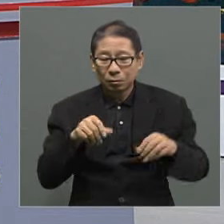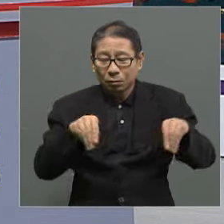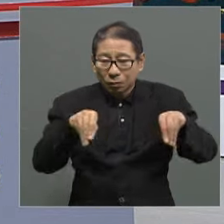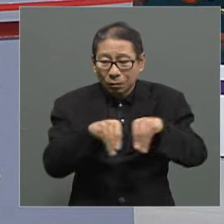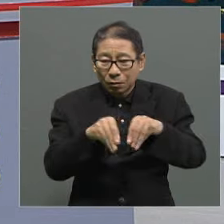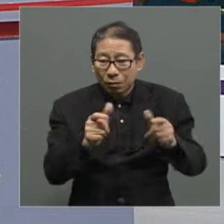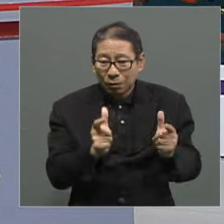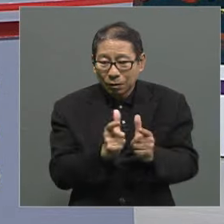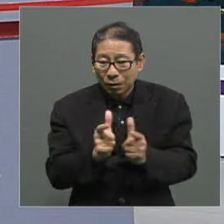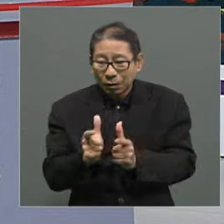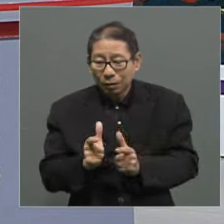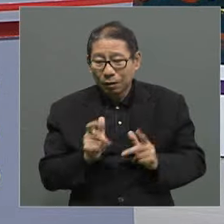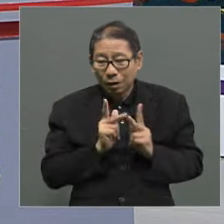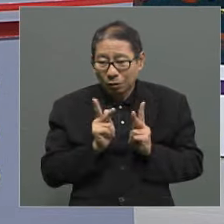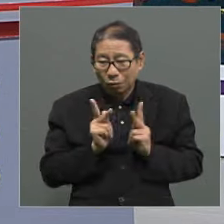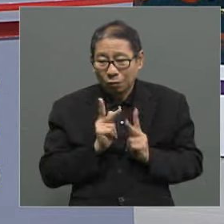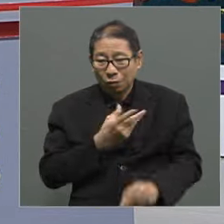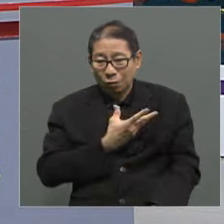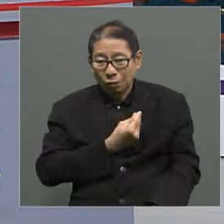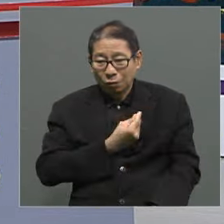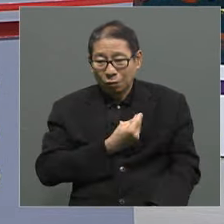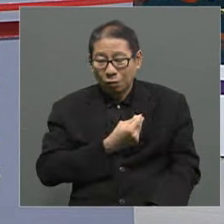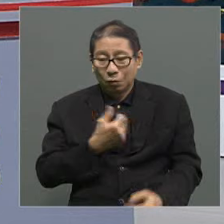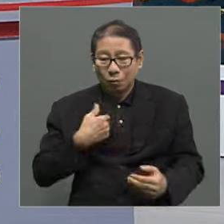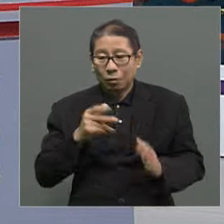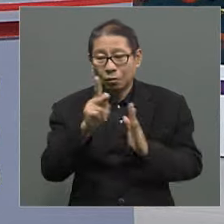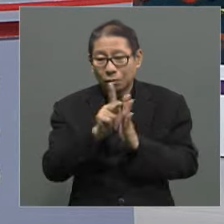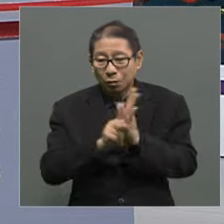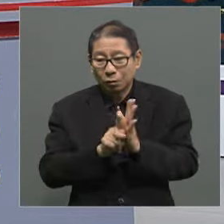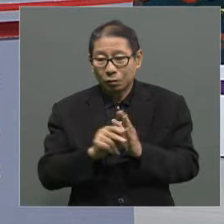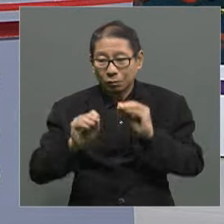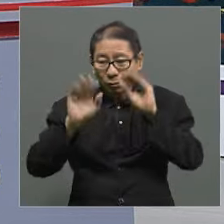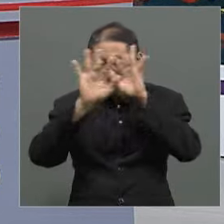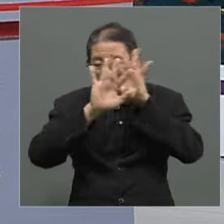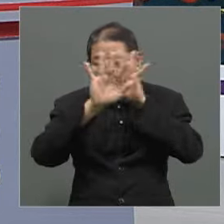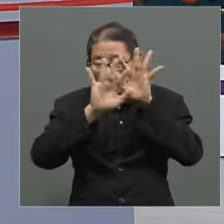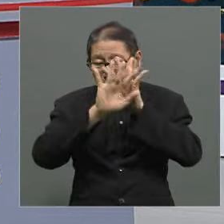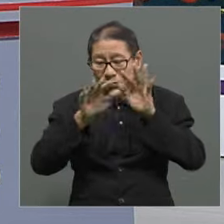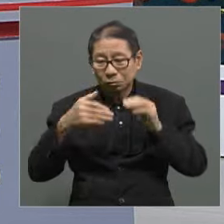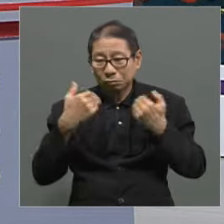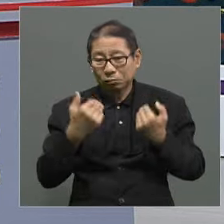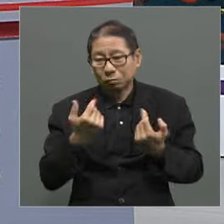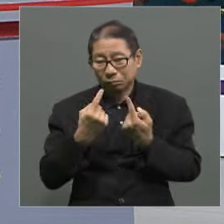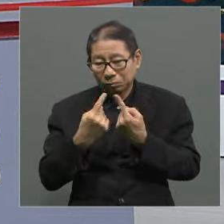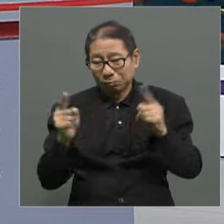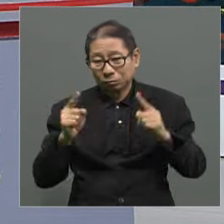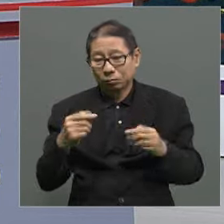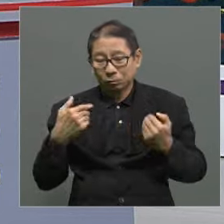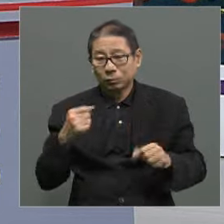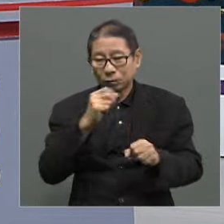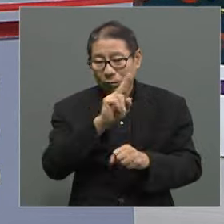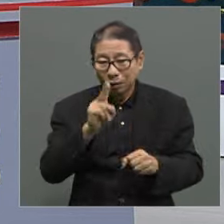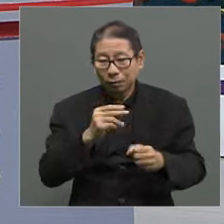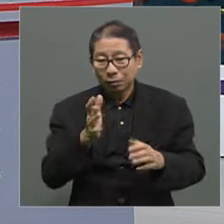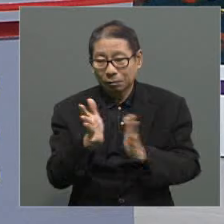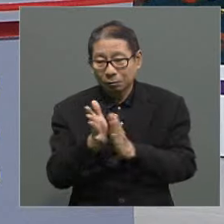ๆกว่านั้นพวกเนี้ยน่ากลัวกว่าอีกนะเพราะมันไม่ได้มีกฎอะไรลงมาแบบชัดเจนแบบของกรมโรงงานแบบนั้นแล้วเป็นกำลังมืออย่าง